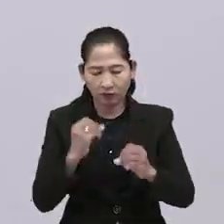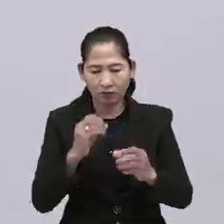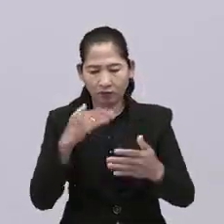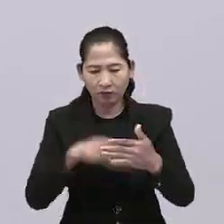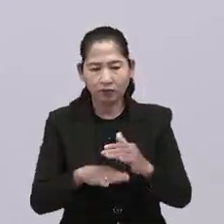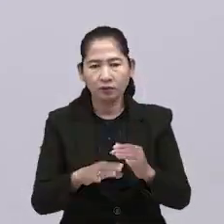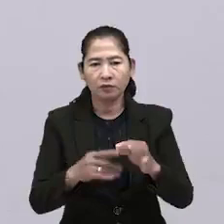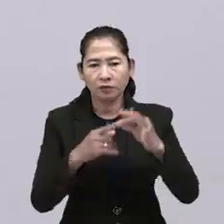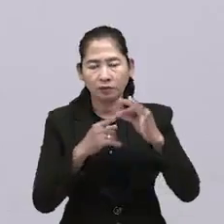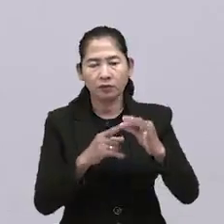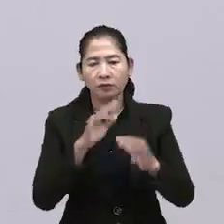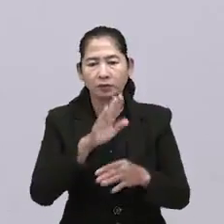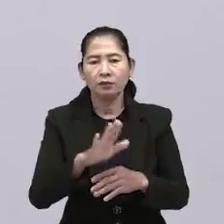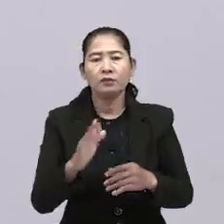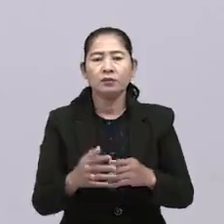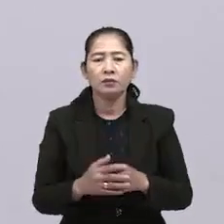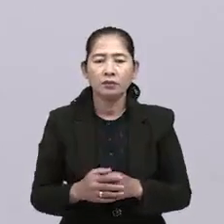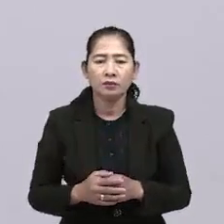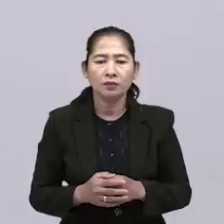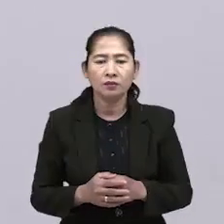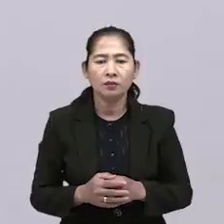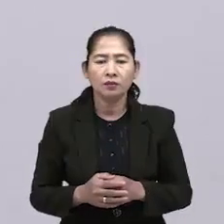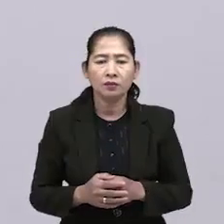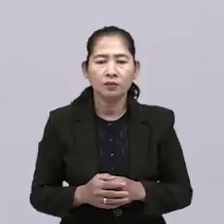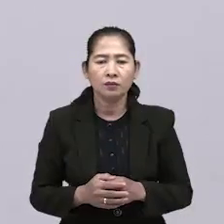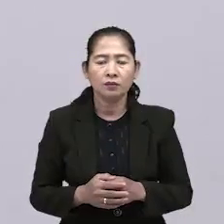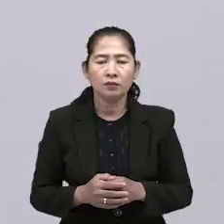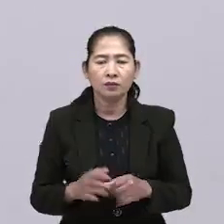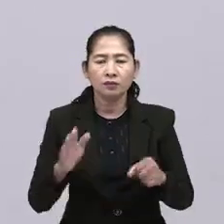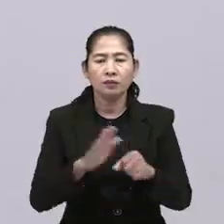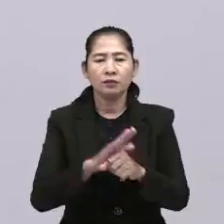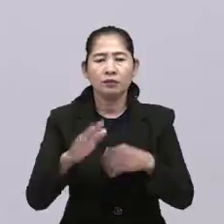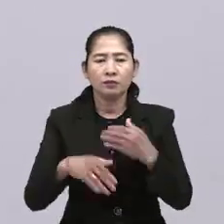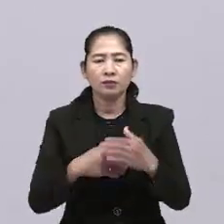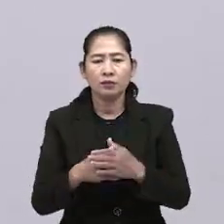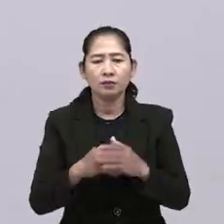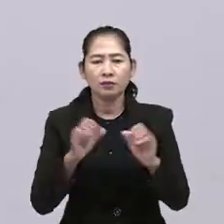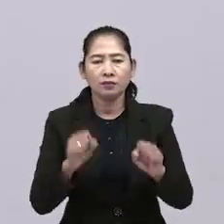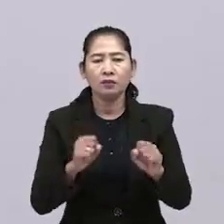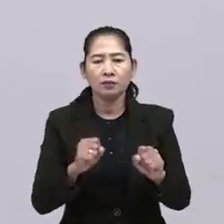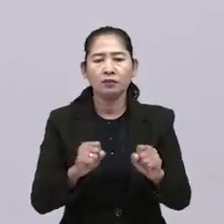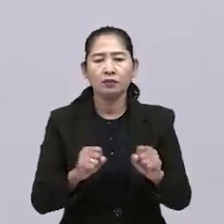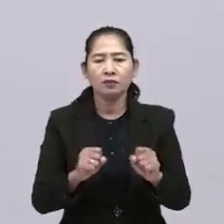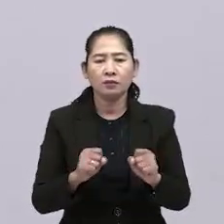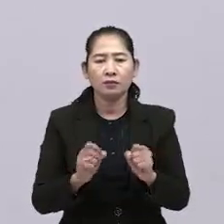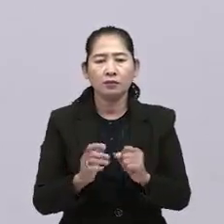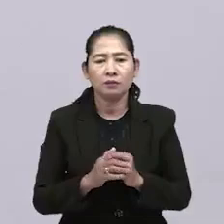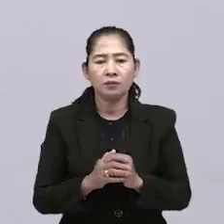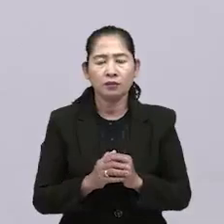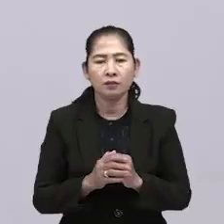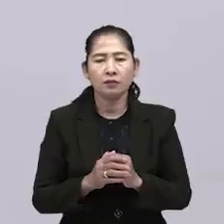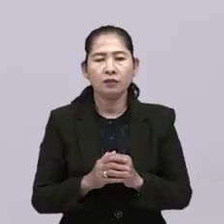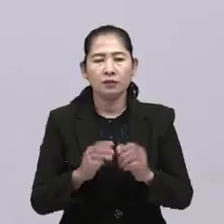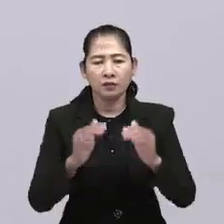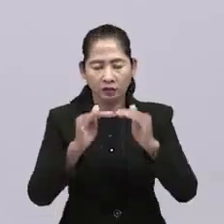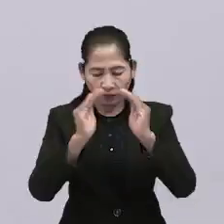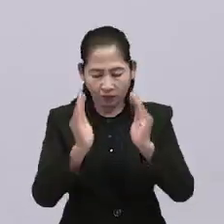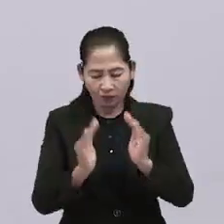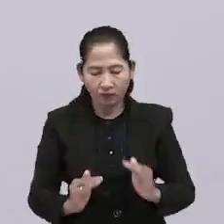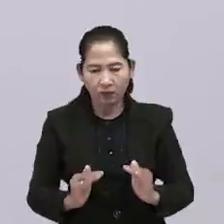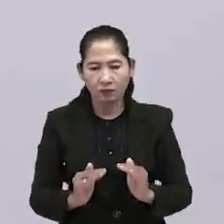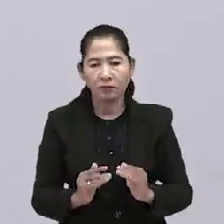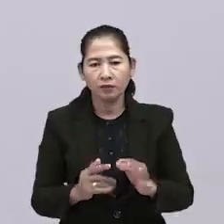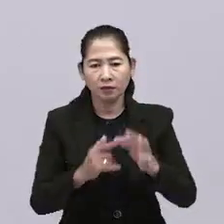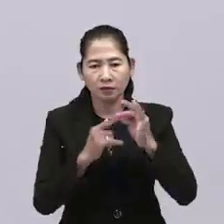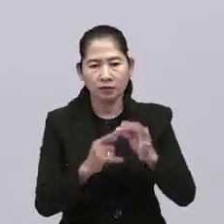ញ្ចូលផលប្រយោជន៍របស់វាផងមិនអោយថាបានគ្រប់ចប់ទាំងអស់ទេតែអាចថា សង្ខេបយកកន្លែងសន្តានរៀងរូវលក្ខណៈសម្បត្